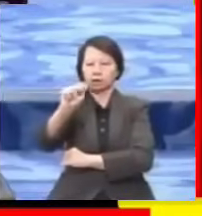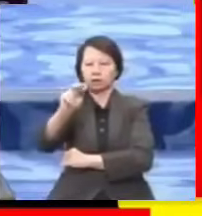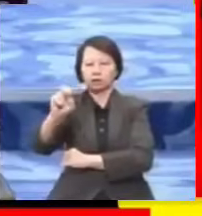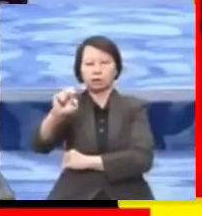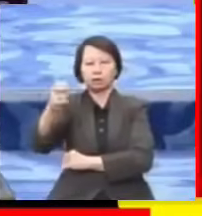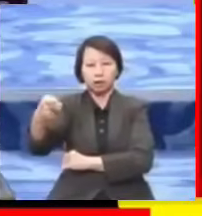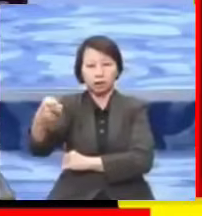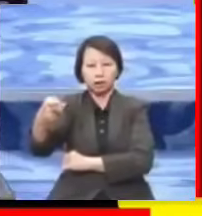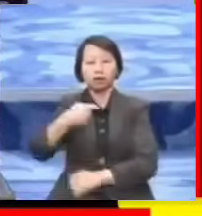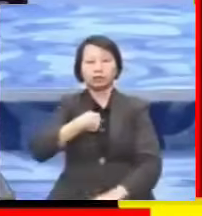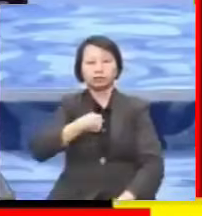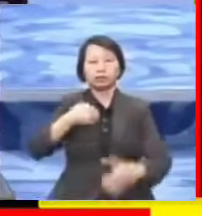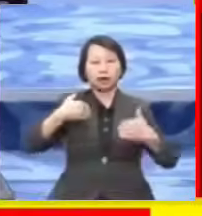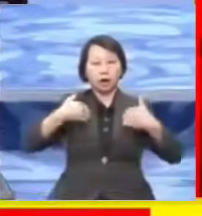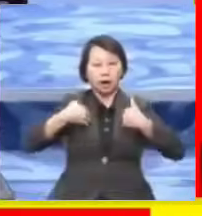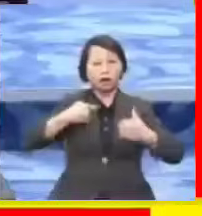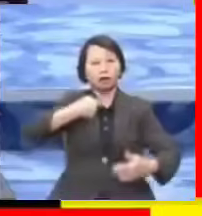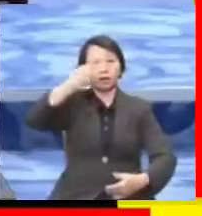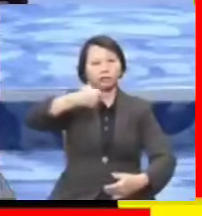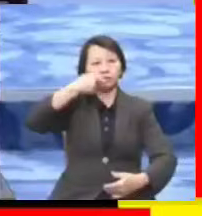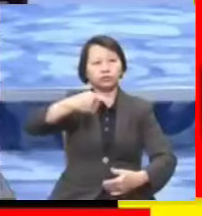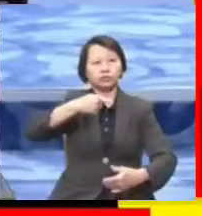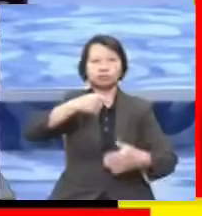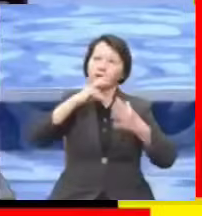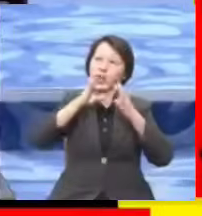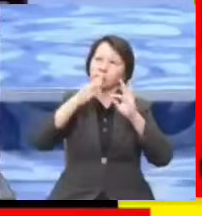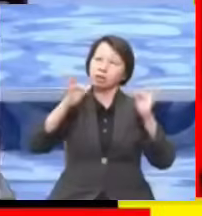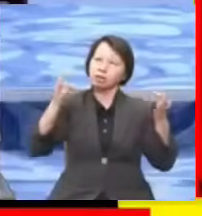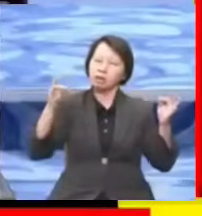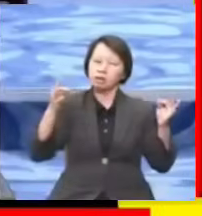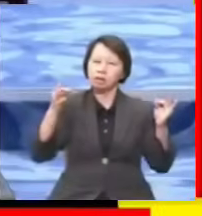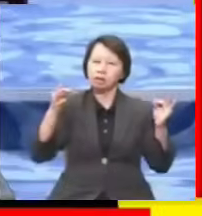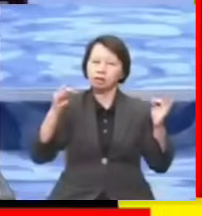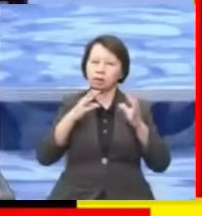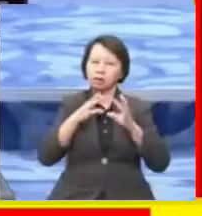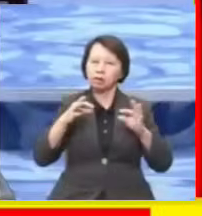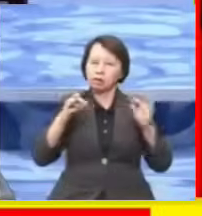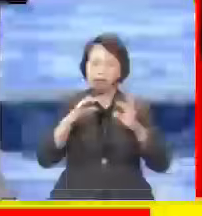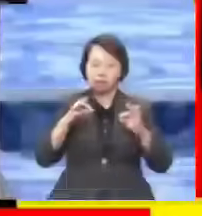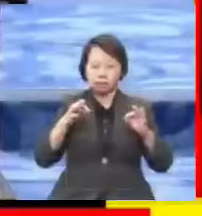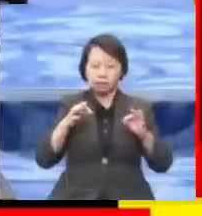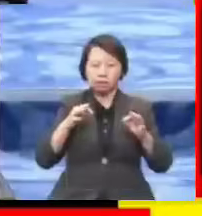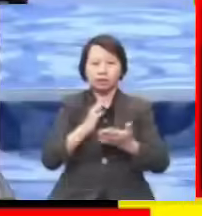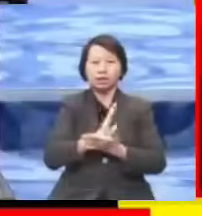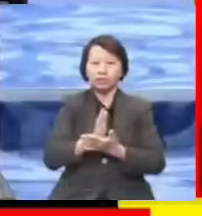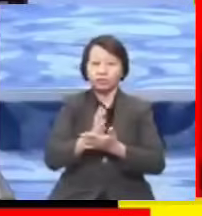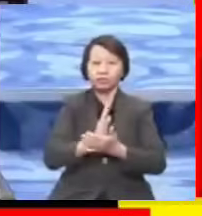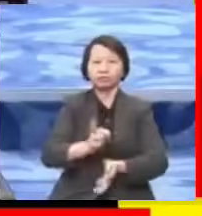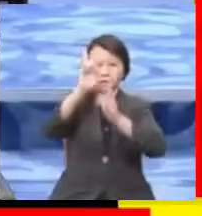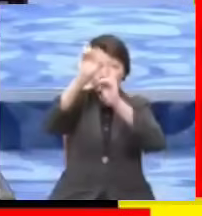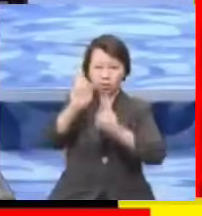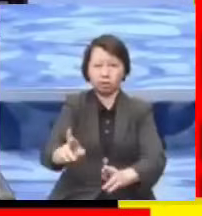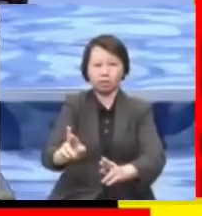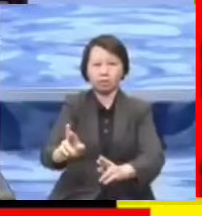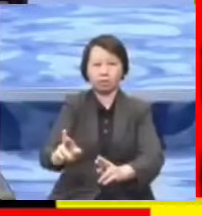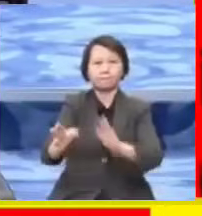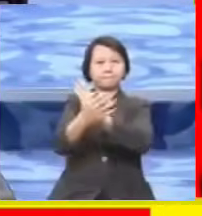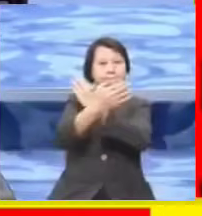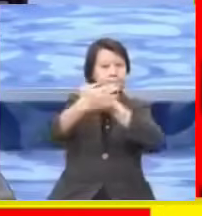sebut patah yang menyebut, sementara kita hormati prinsip kebebasan,